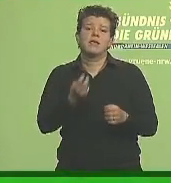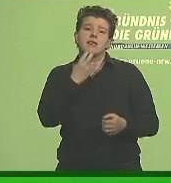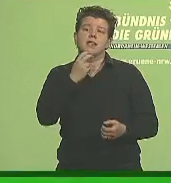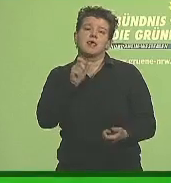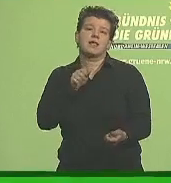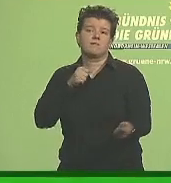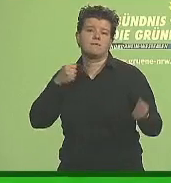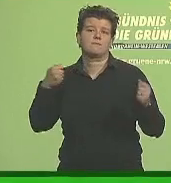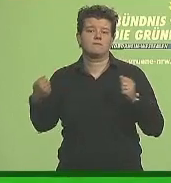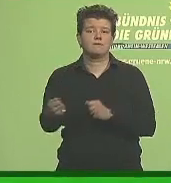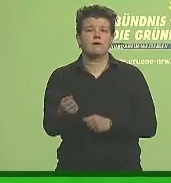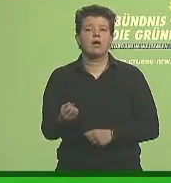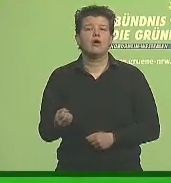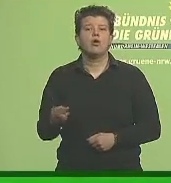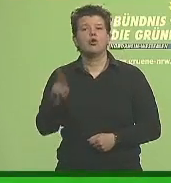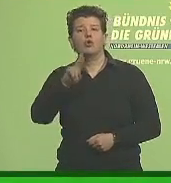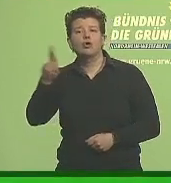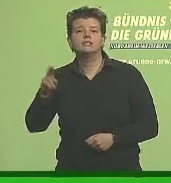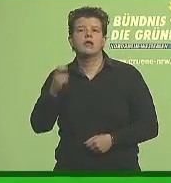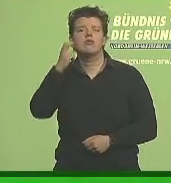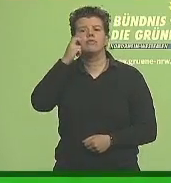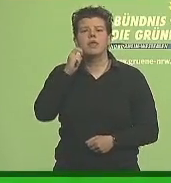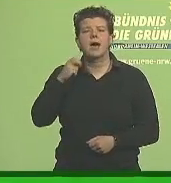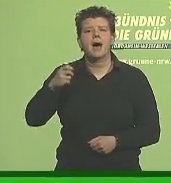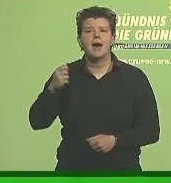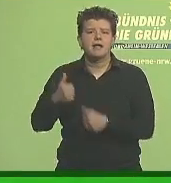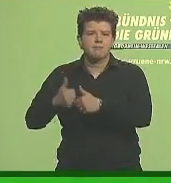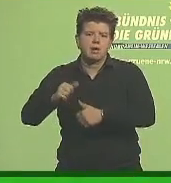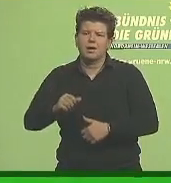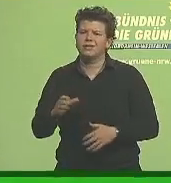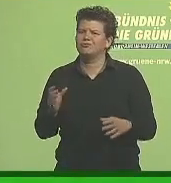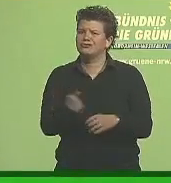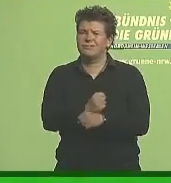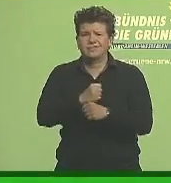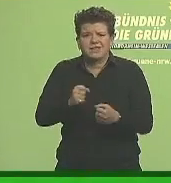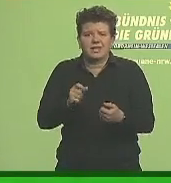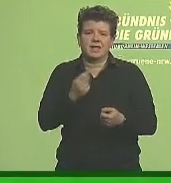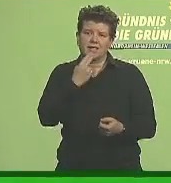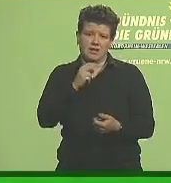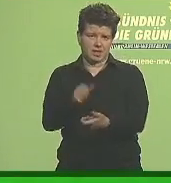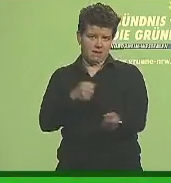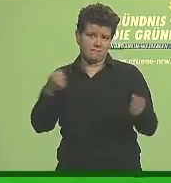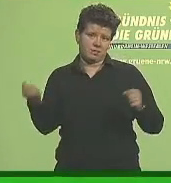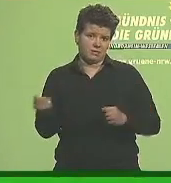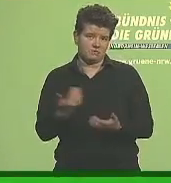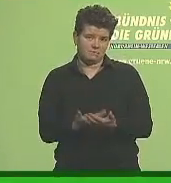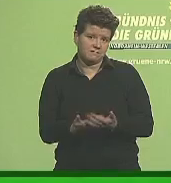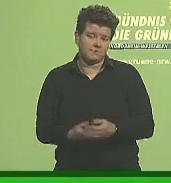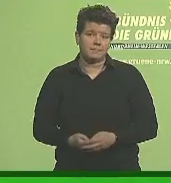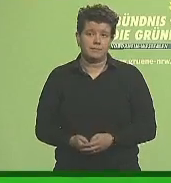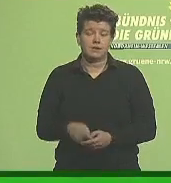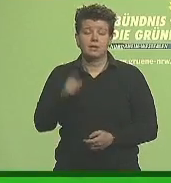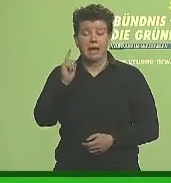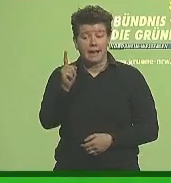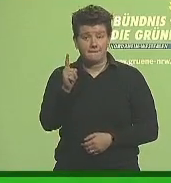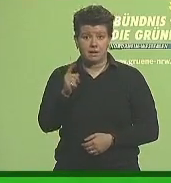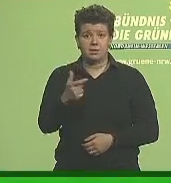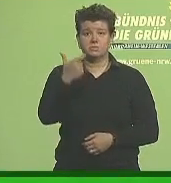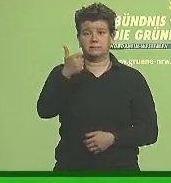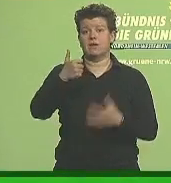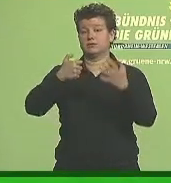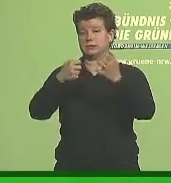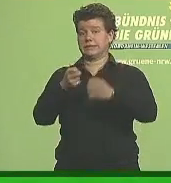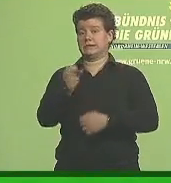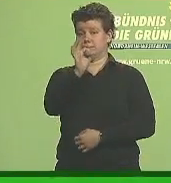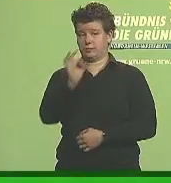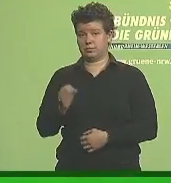es an der Stelle nicht packen. Aber liebe Freundinnen und Freunde, diese 62% dürfen auch kein Ruhekissen sein, auf dem